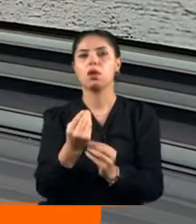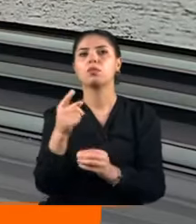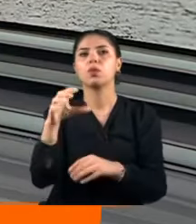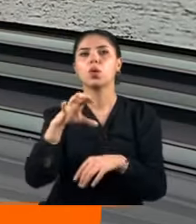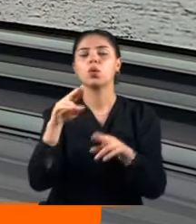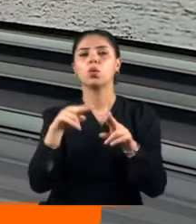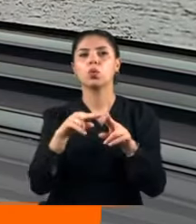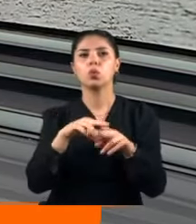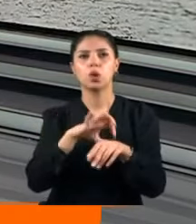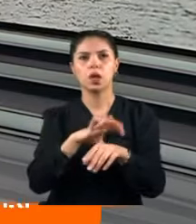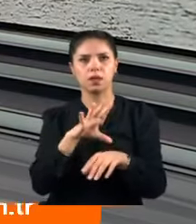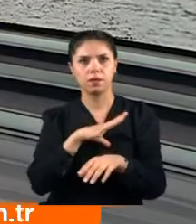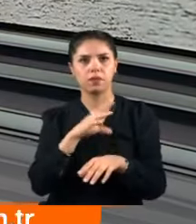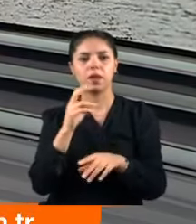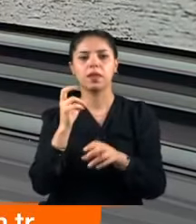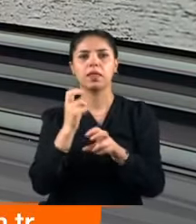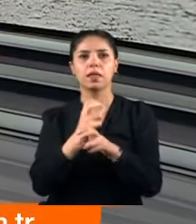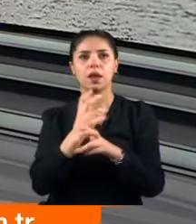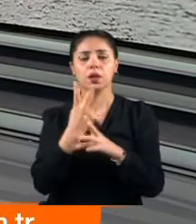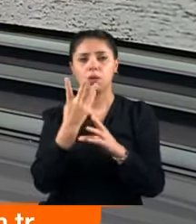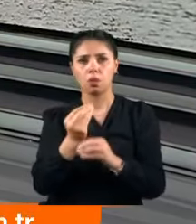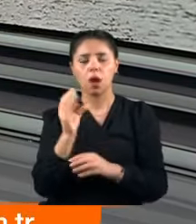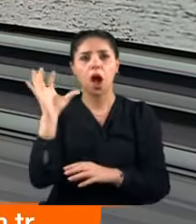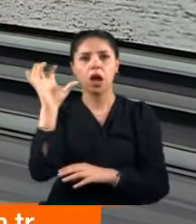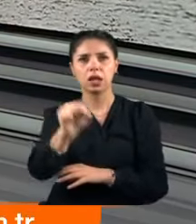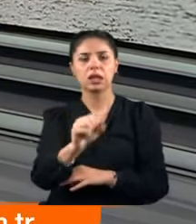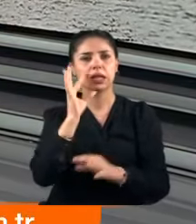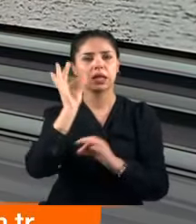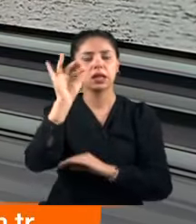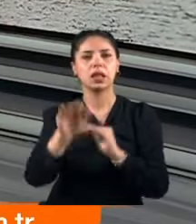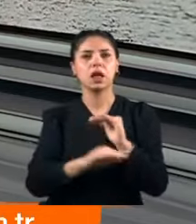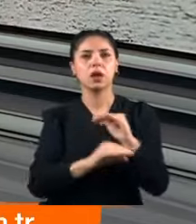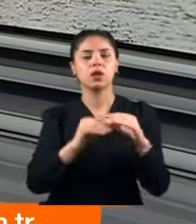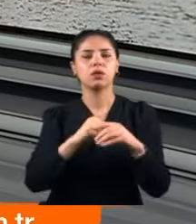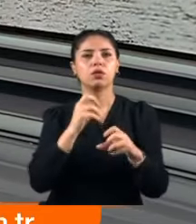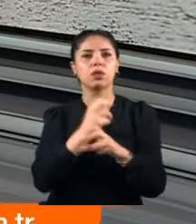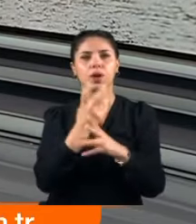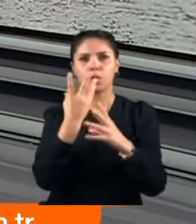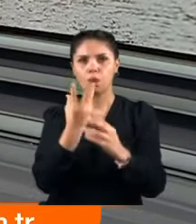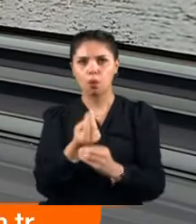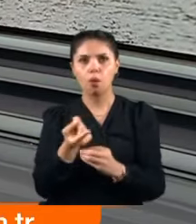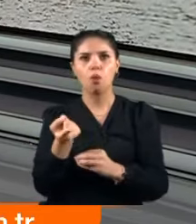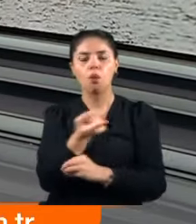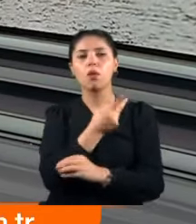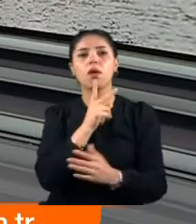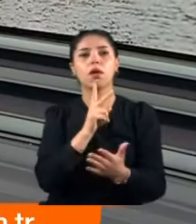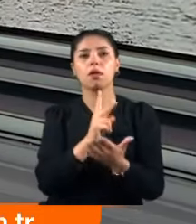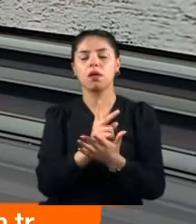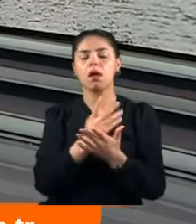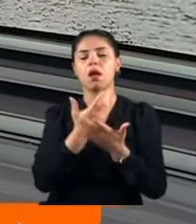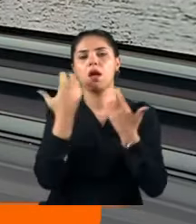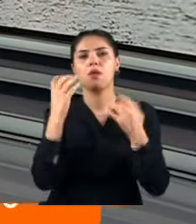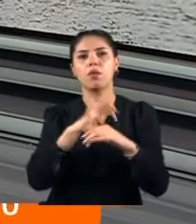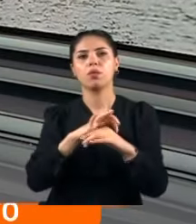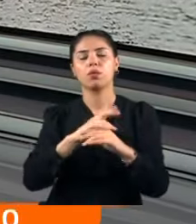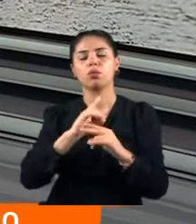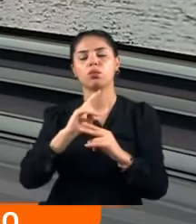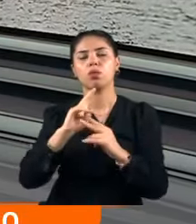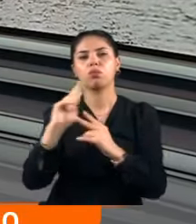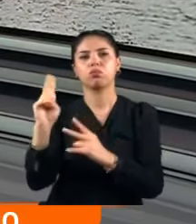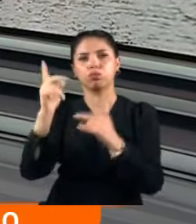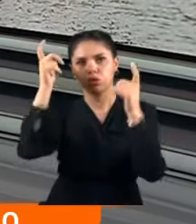riski taşıyan, risk yaratacak kadar saldırganlaşmış ve insan hayatı için tehlike oluşturan durumlarda karar veteriner hekimlere